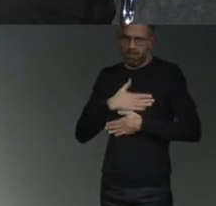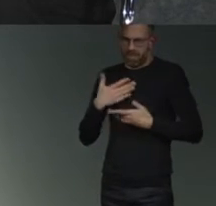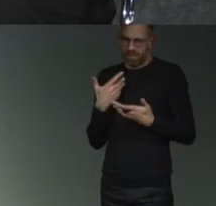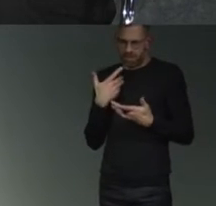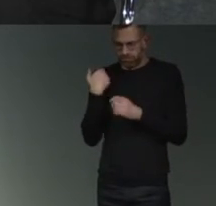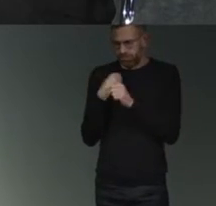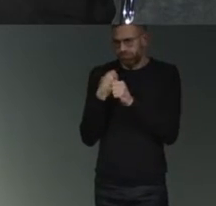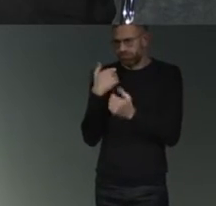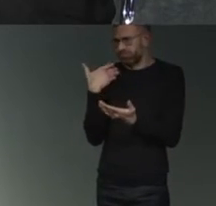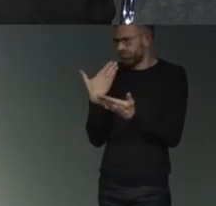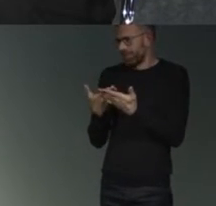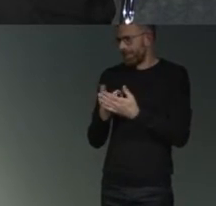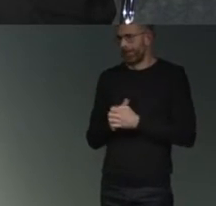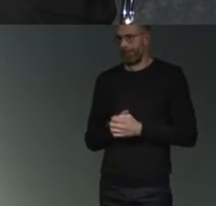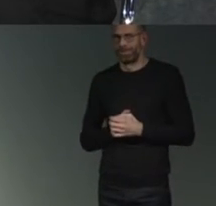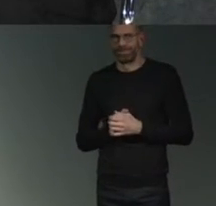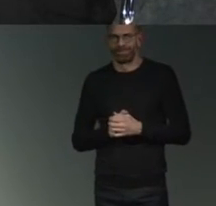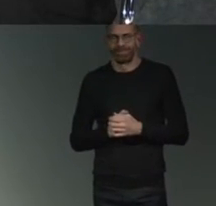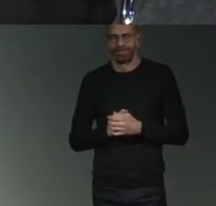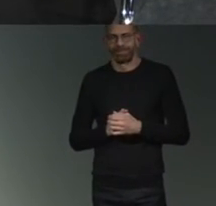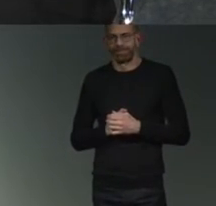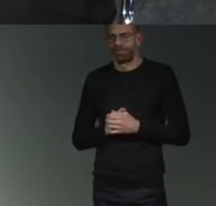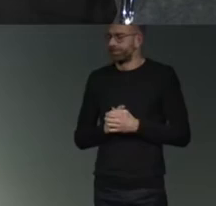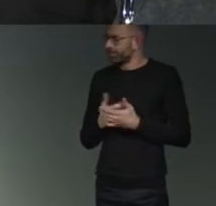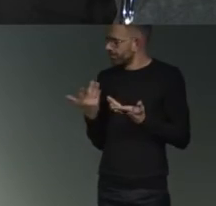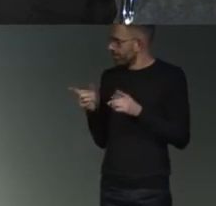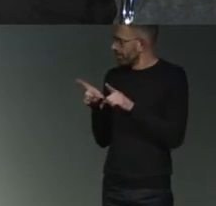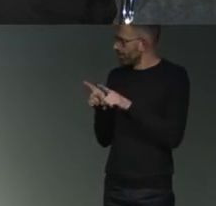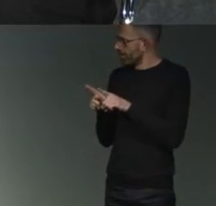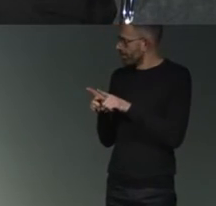à faire en écrivant le livre. Alors, il y a aussi